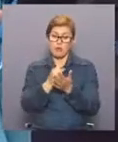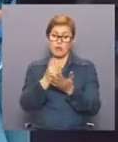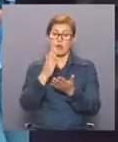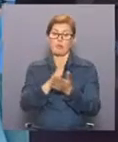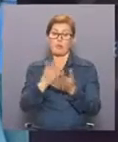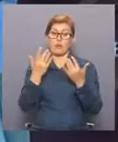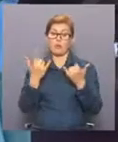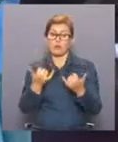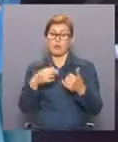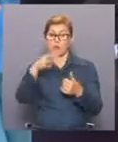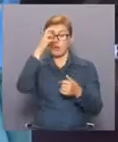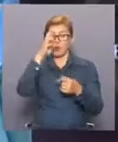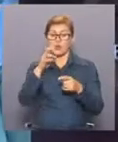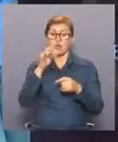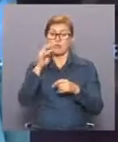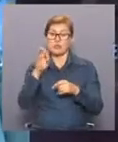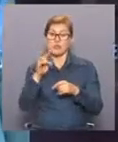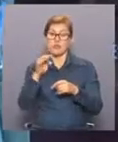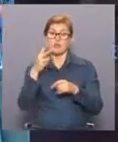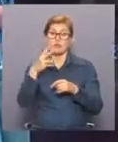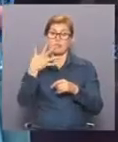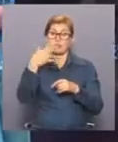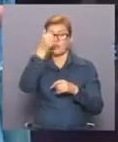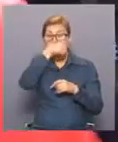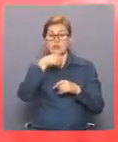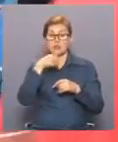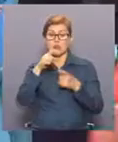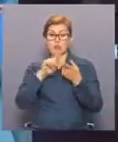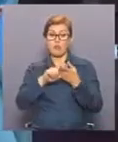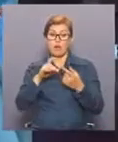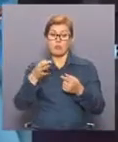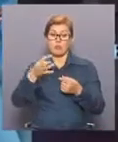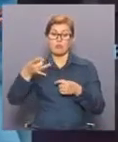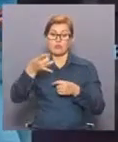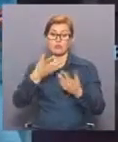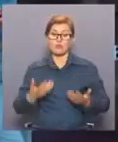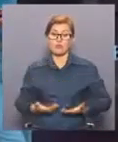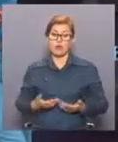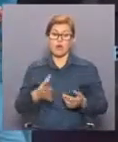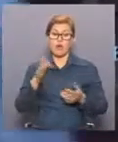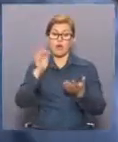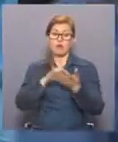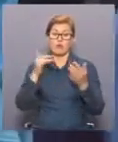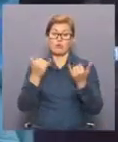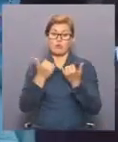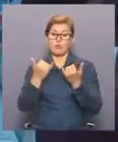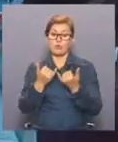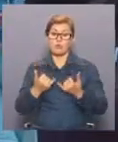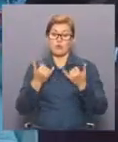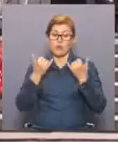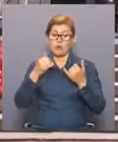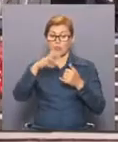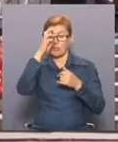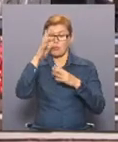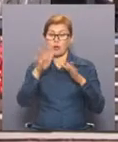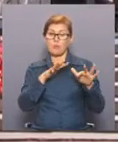сол мемлекеттік рәміздеріміздің 25 жылдығы аясында Алмалы ауданы тұрғындарына, қала қонақтарына арнап мерекелік